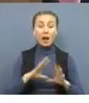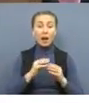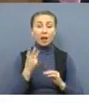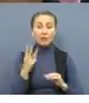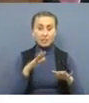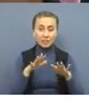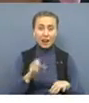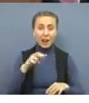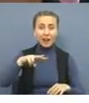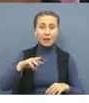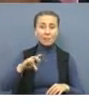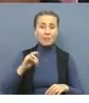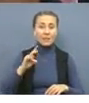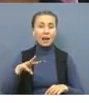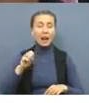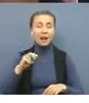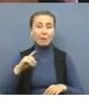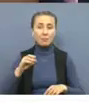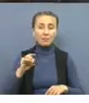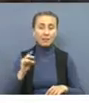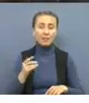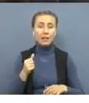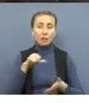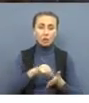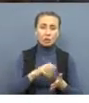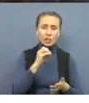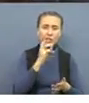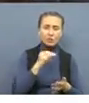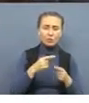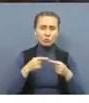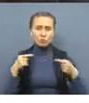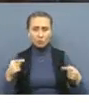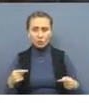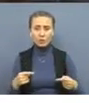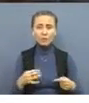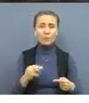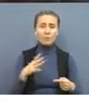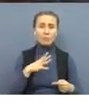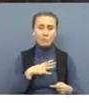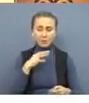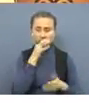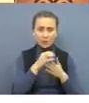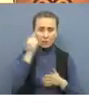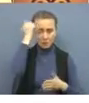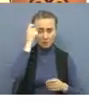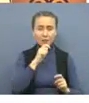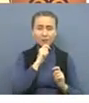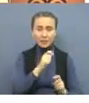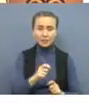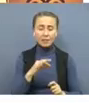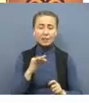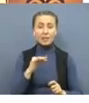лидеров Альмира Альмамбет. Такие участники, как Ерден Нурахмет, Дамир Бахачан, Секель Жанарбек, были отмечены памятными подарками